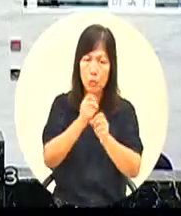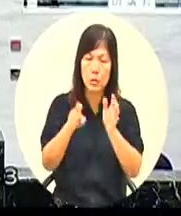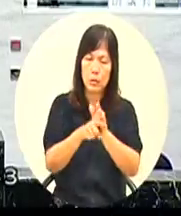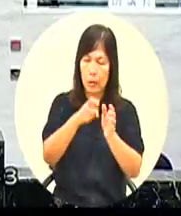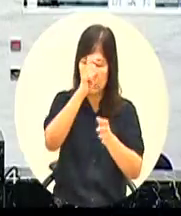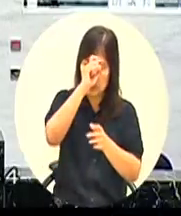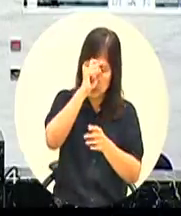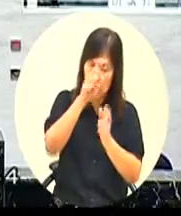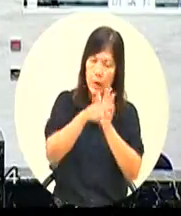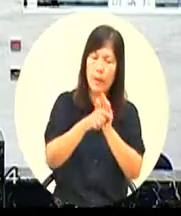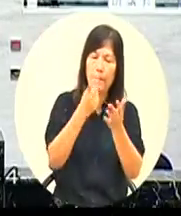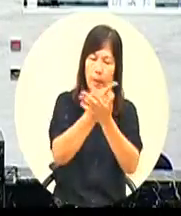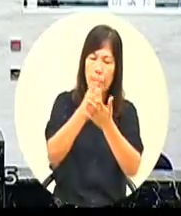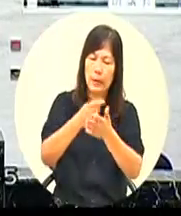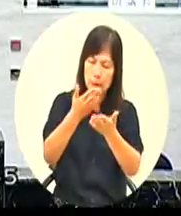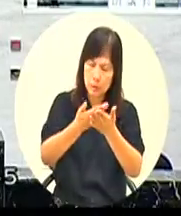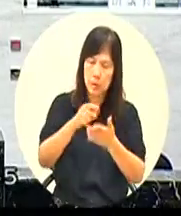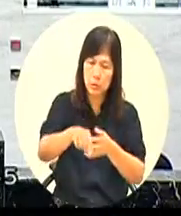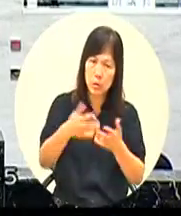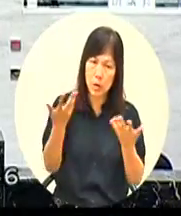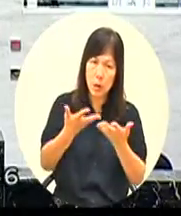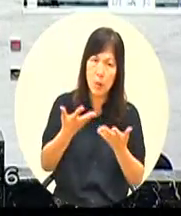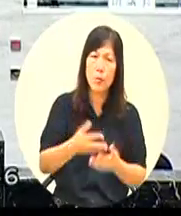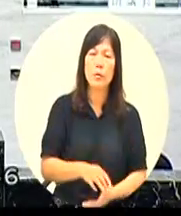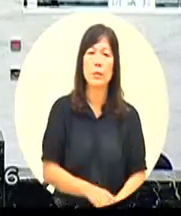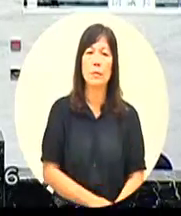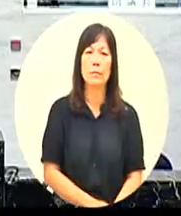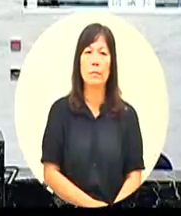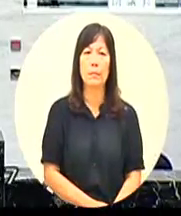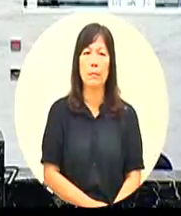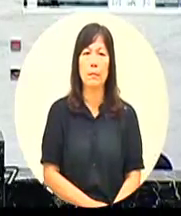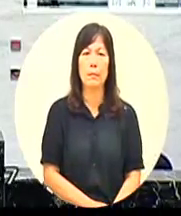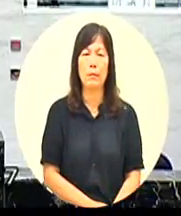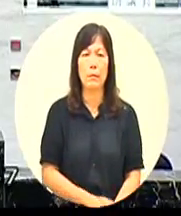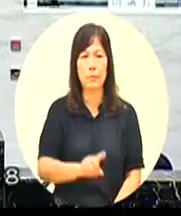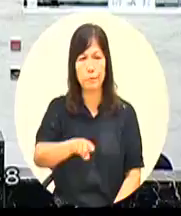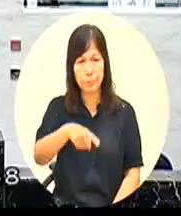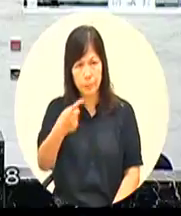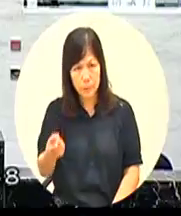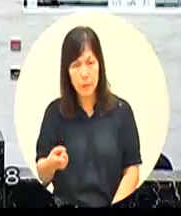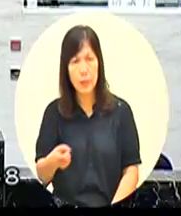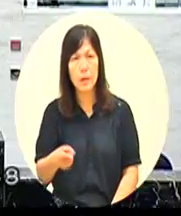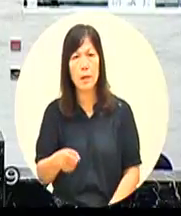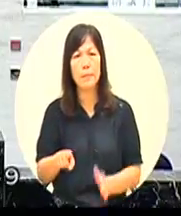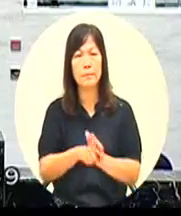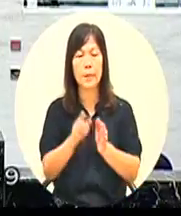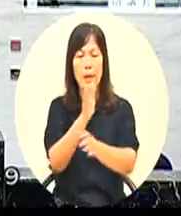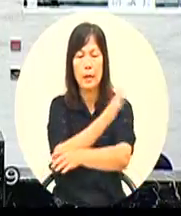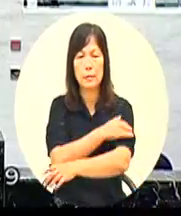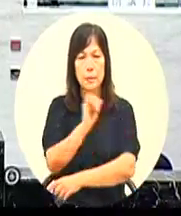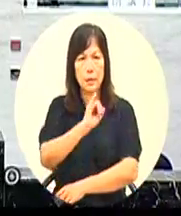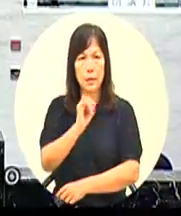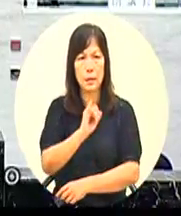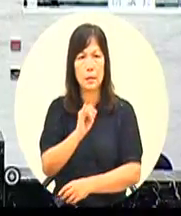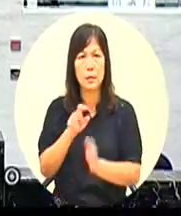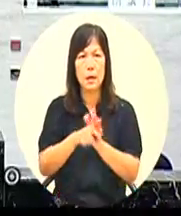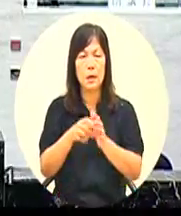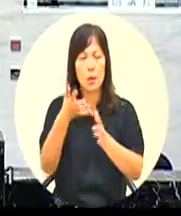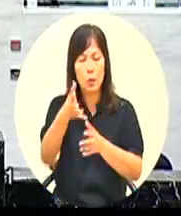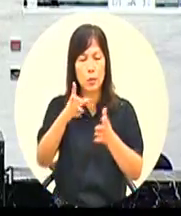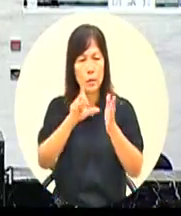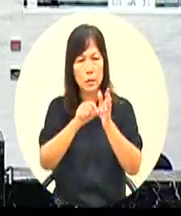看看我们大家可不可以接受这样的一个想法啦。好，那么接着呢我们请陈丽珍议员质询，时